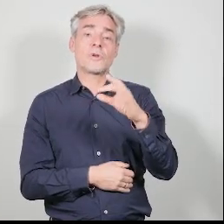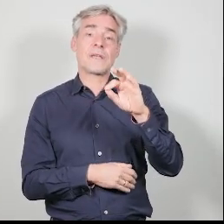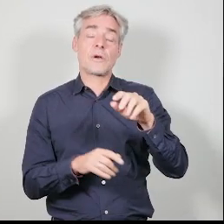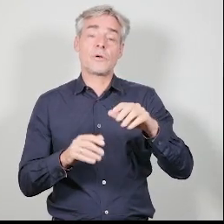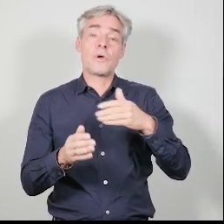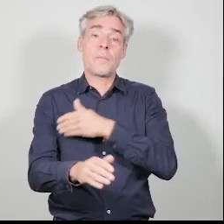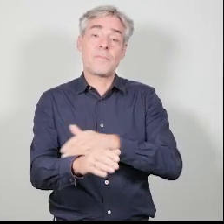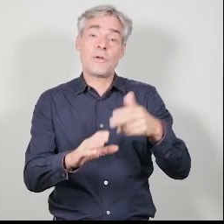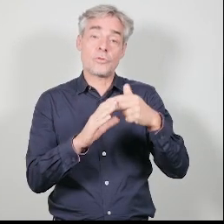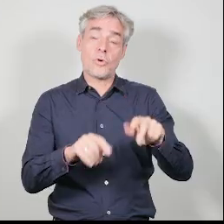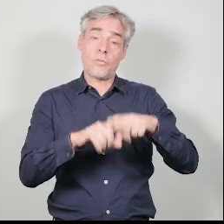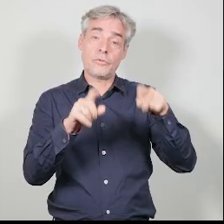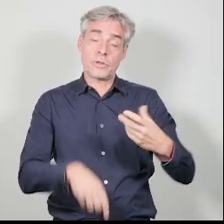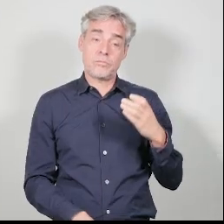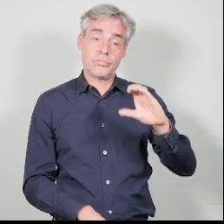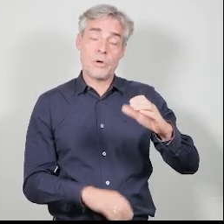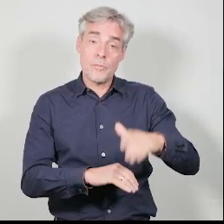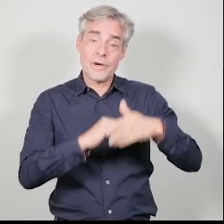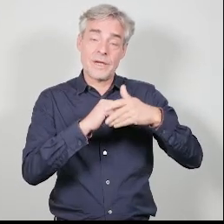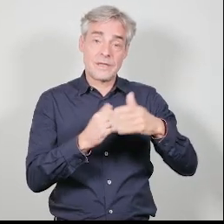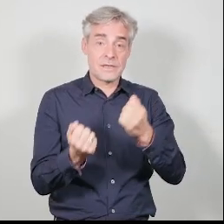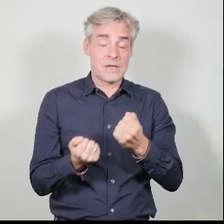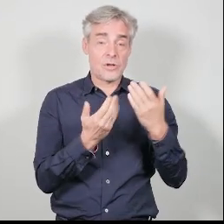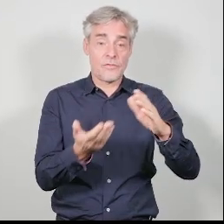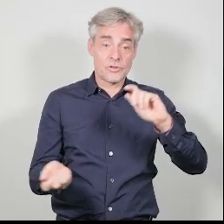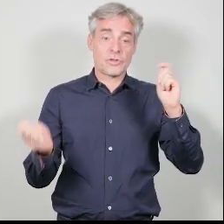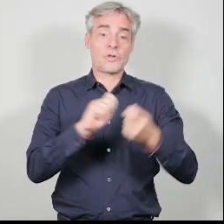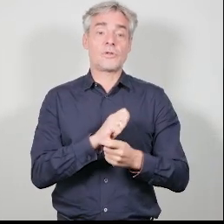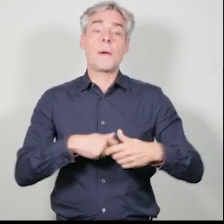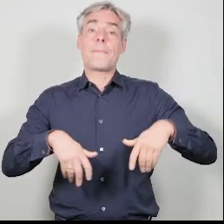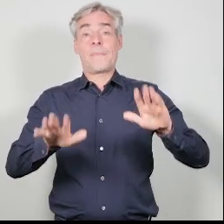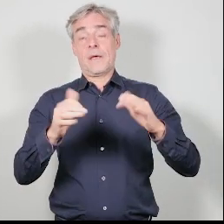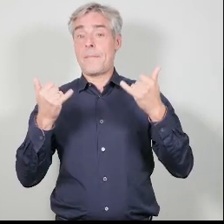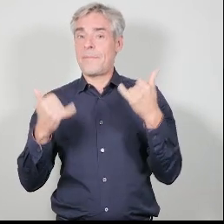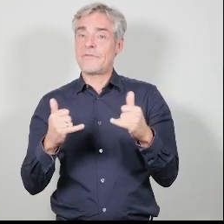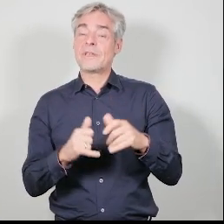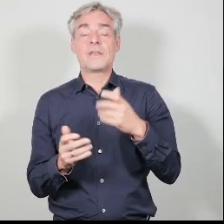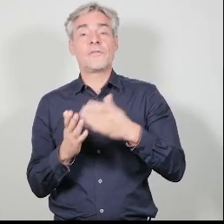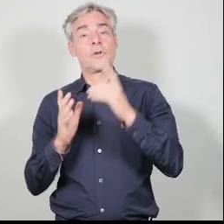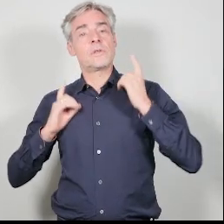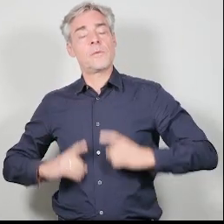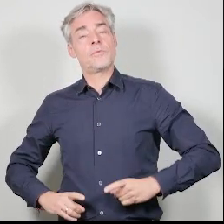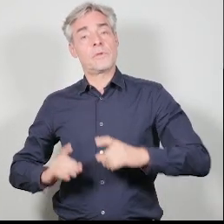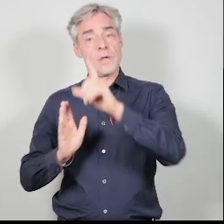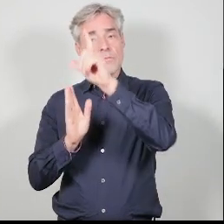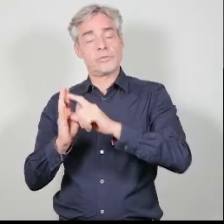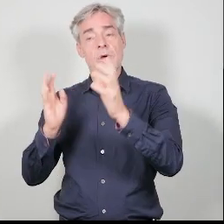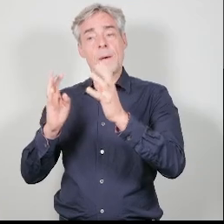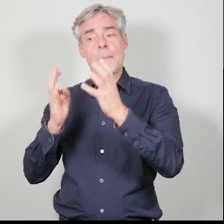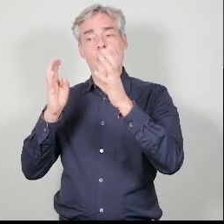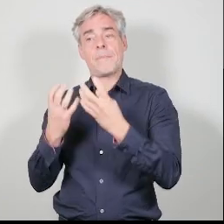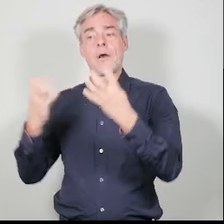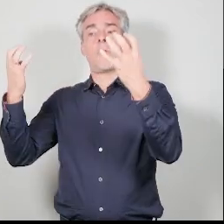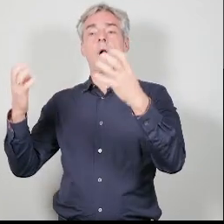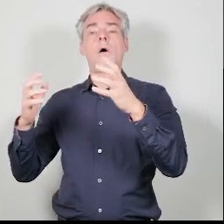terrain au quotidien en ce moment pour accompagner cette transformation de l'offre. Mais il faudra que les législateurs, le Parlement soient en capacité de nous